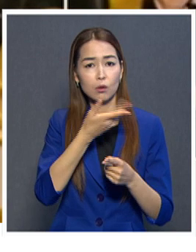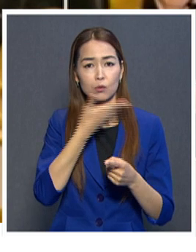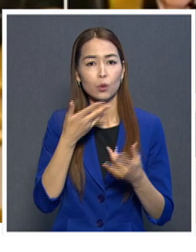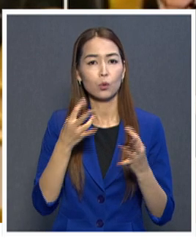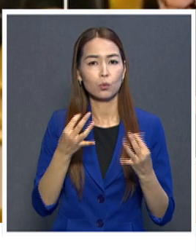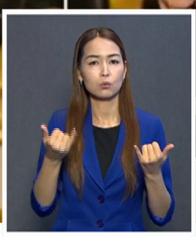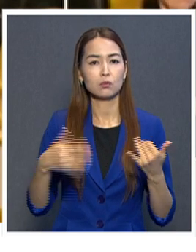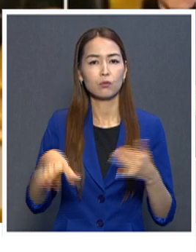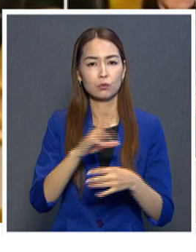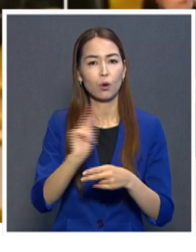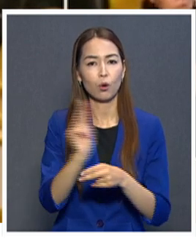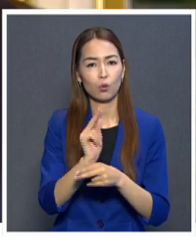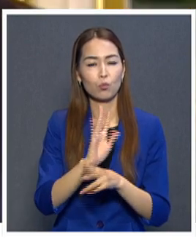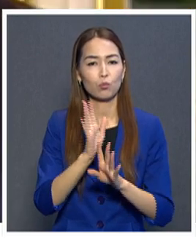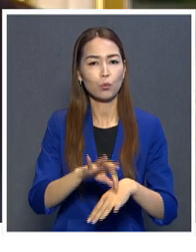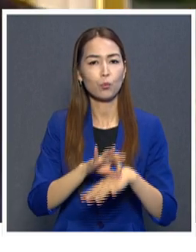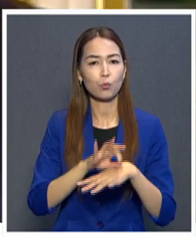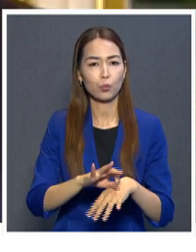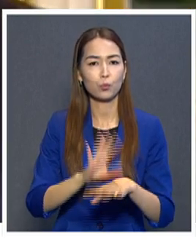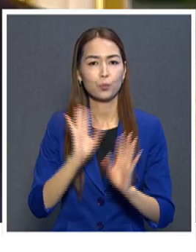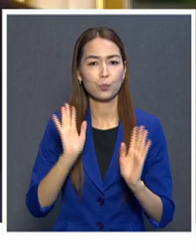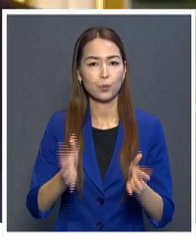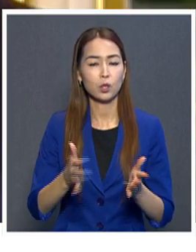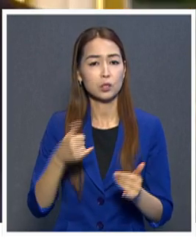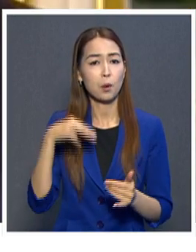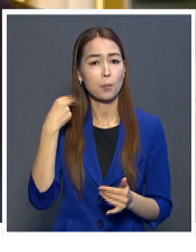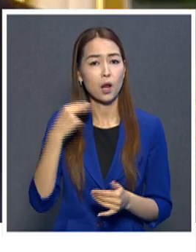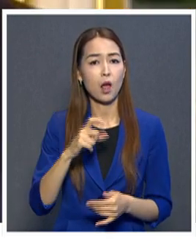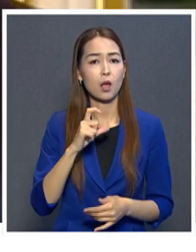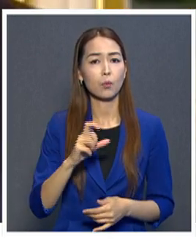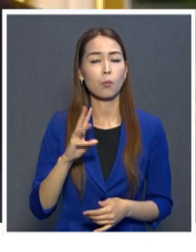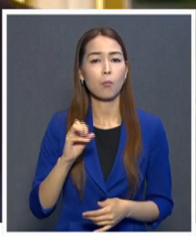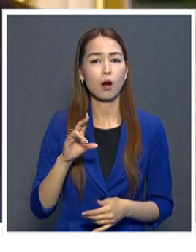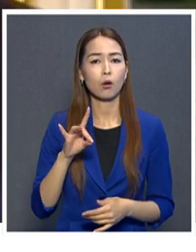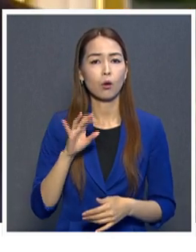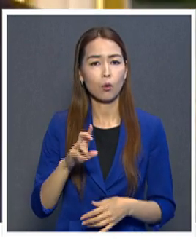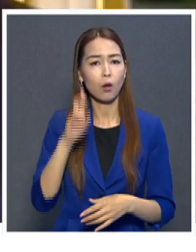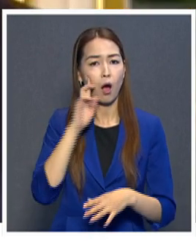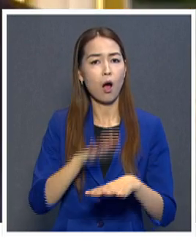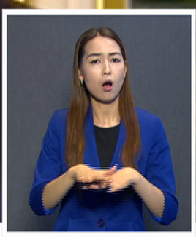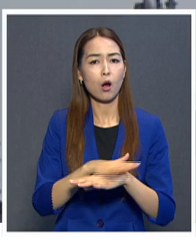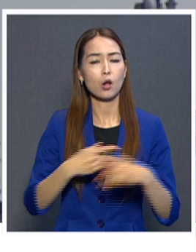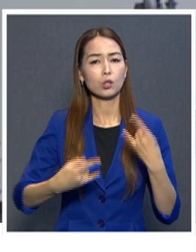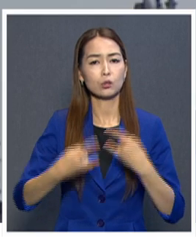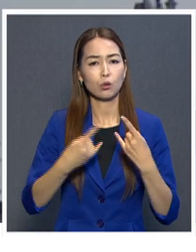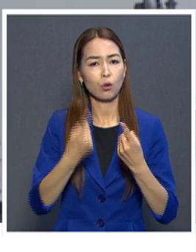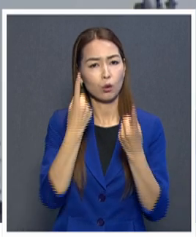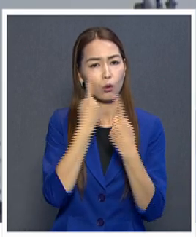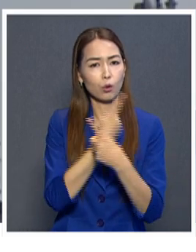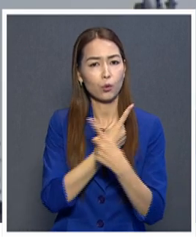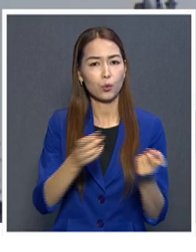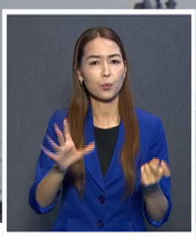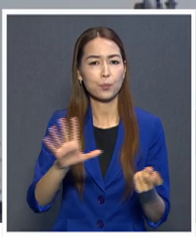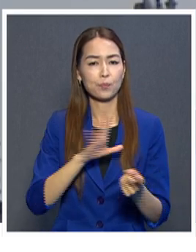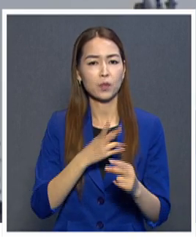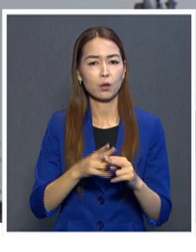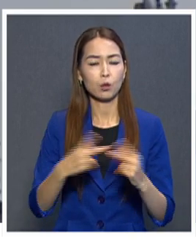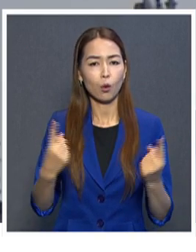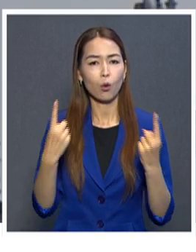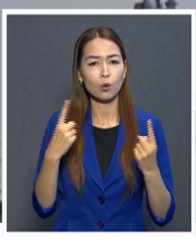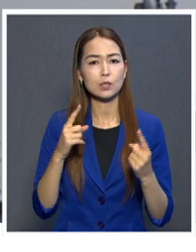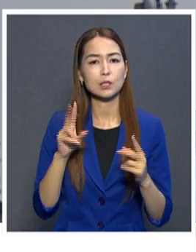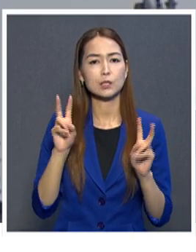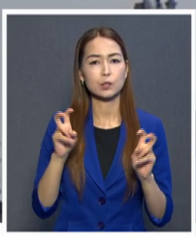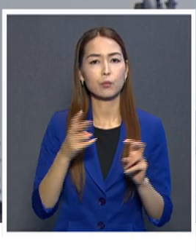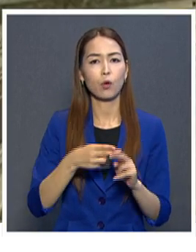от реставрациялық жұмыстар кезінде тұтанса керек. Президент Эммануэль Макрон халыққа телевизиялық үндеу жолдап, ұлт символы Нотр-Дамды